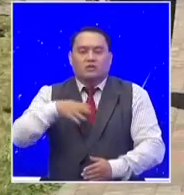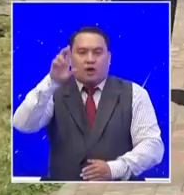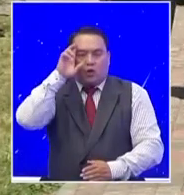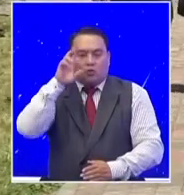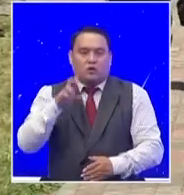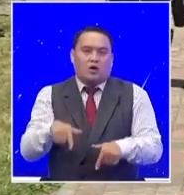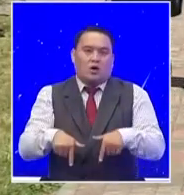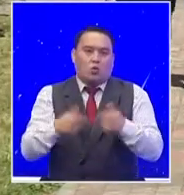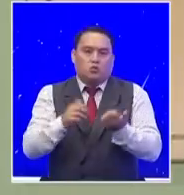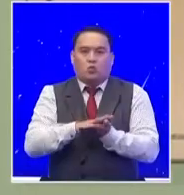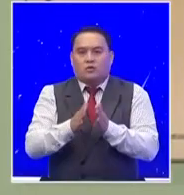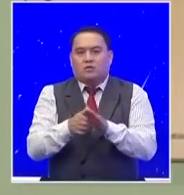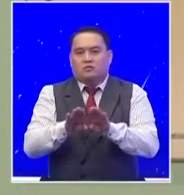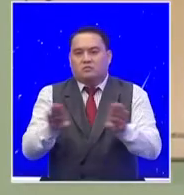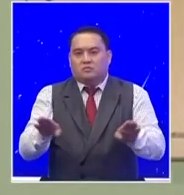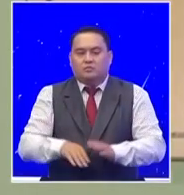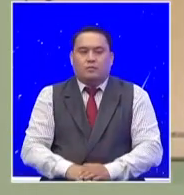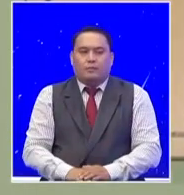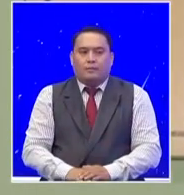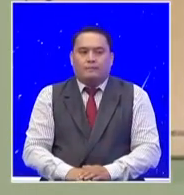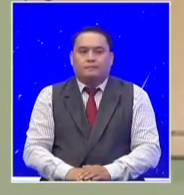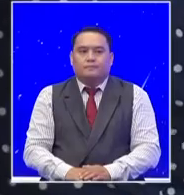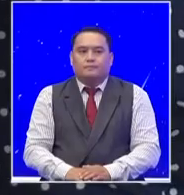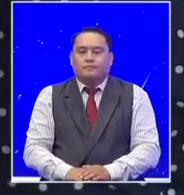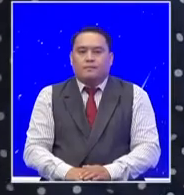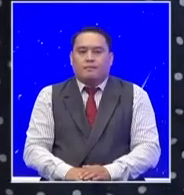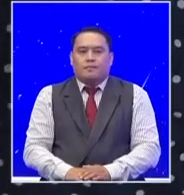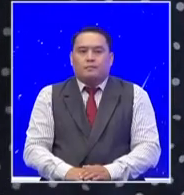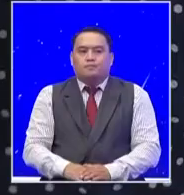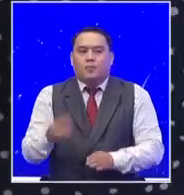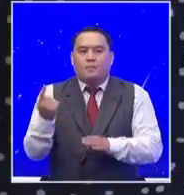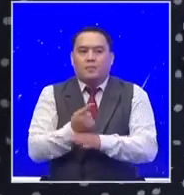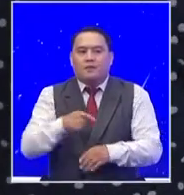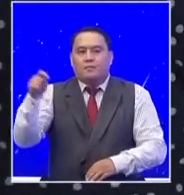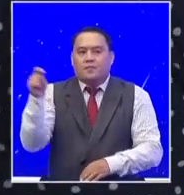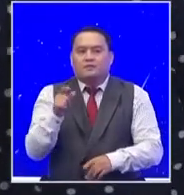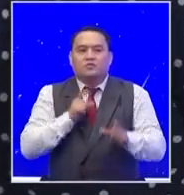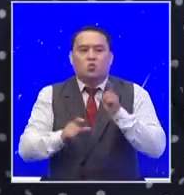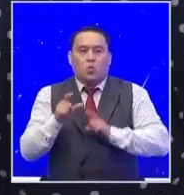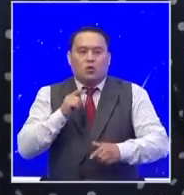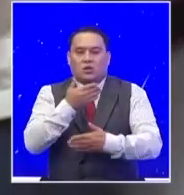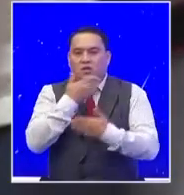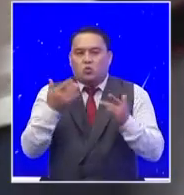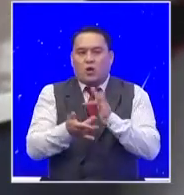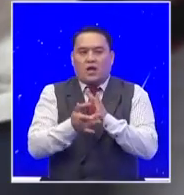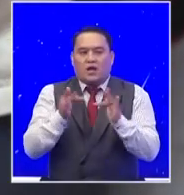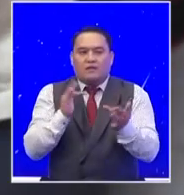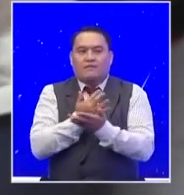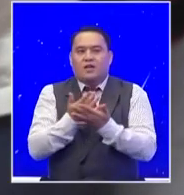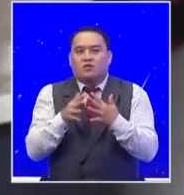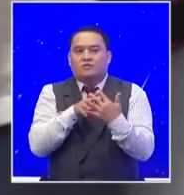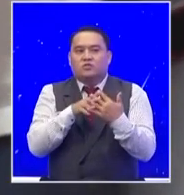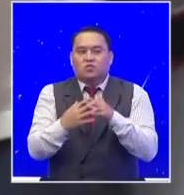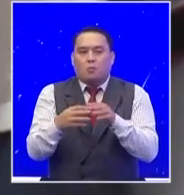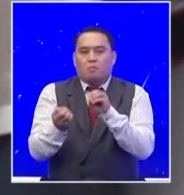такие шикарные условия. Все прелести нового общежития на себя ощутили первые заселившиеся студенты. Из-за отсутствия интернета в некоторых селах